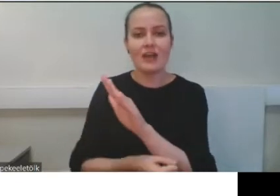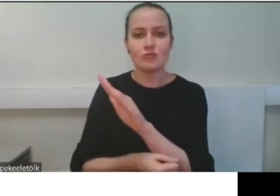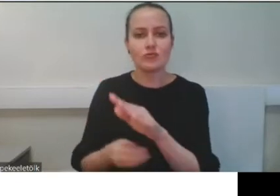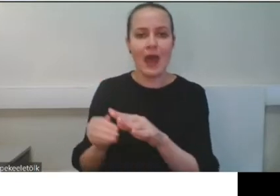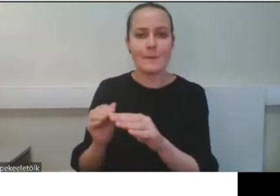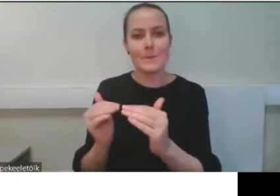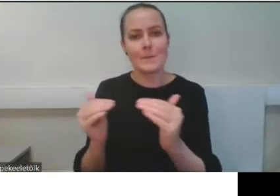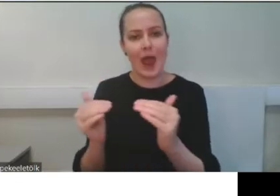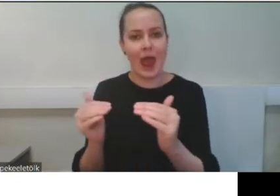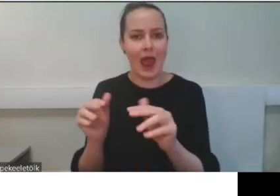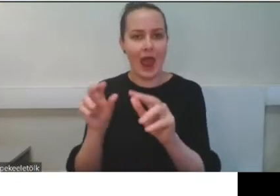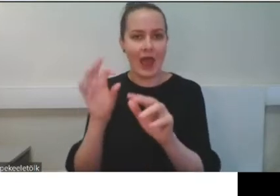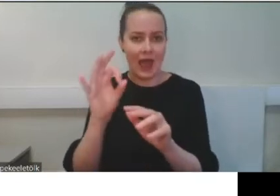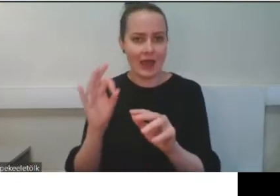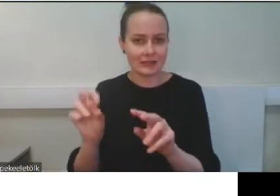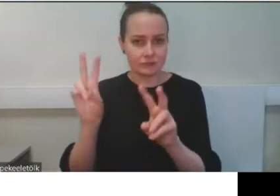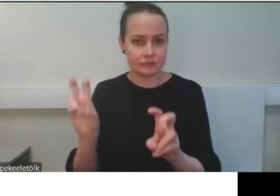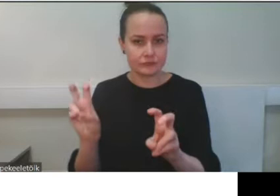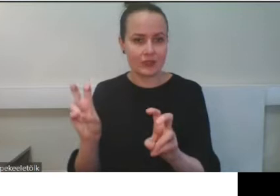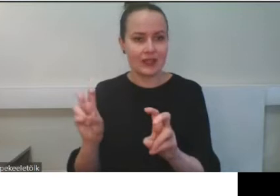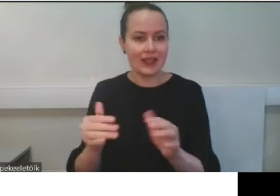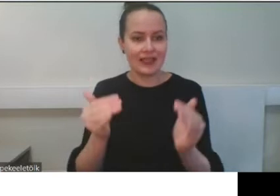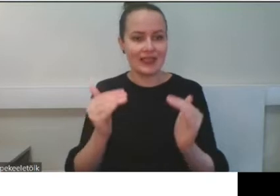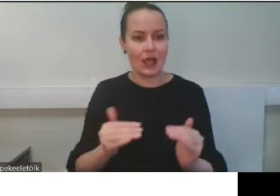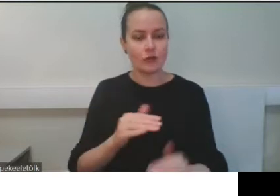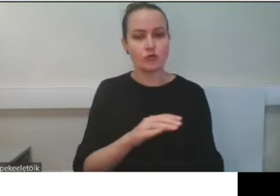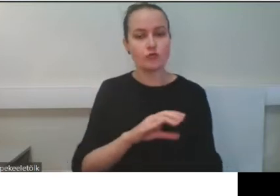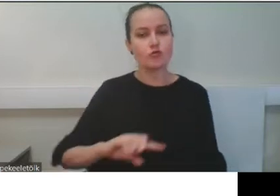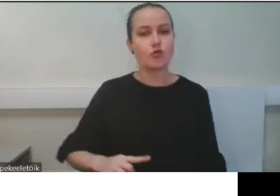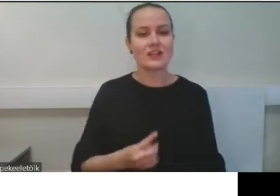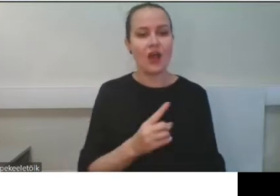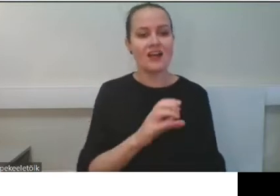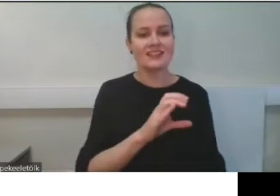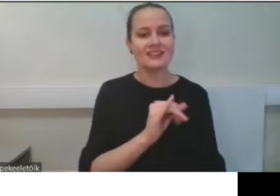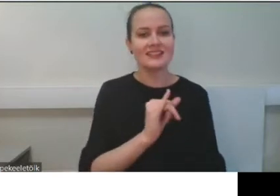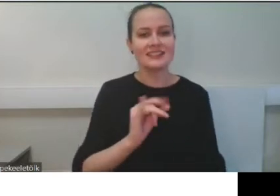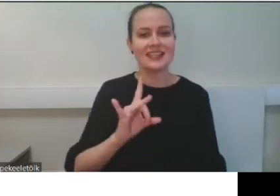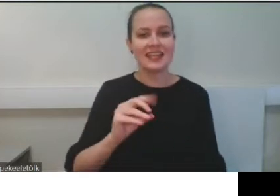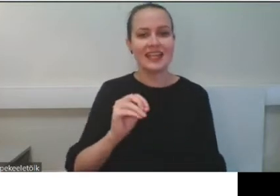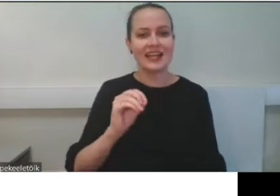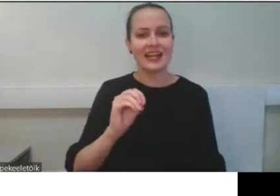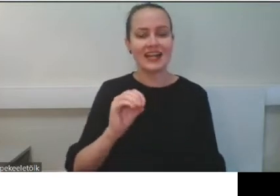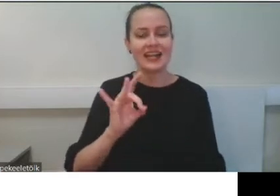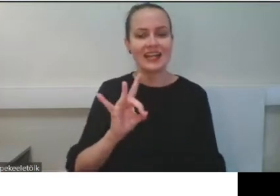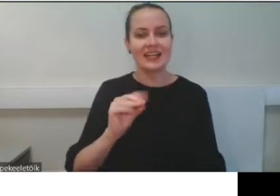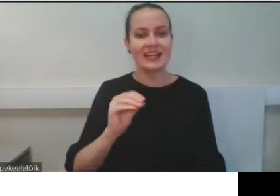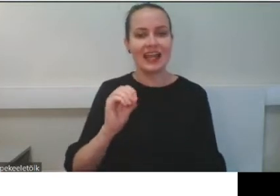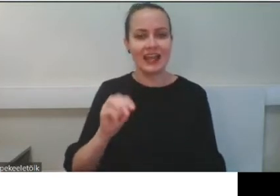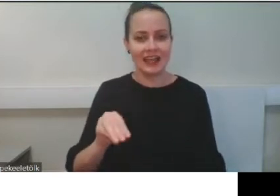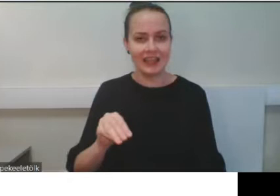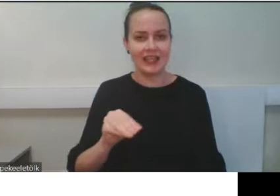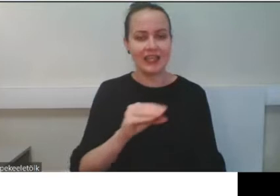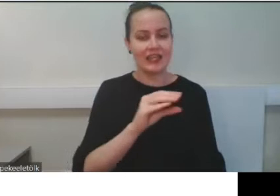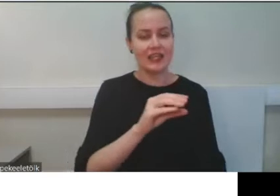kokku, kogu elanikkond vastavas vanuses. Siis saab siin vaadata nii nagu töövõime